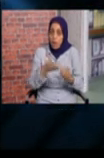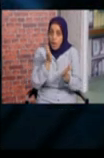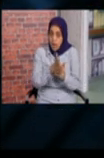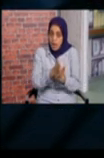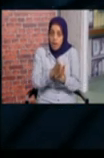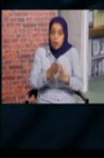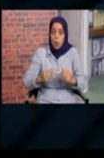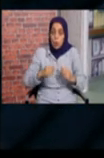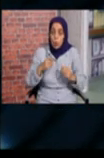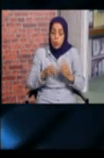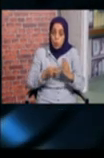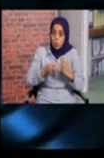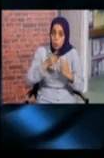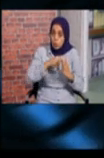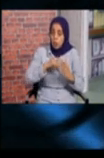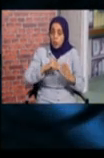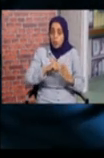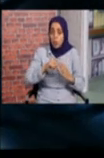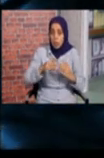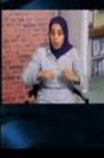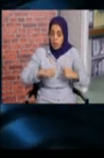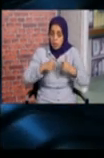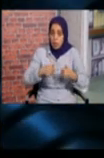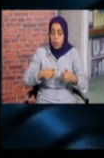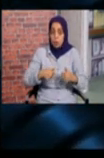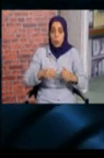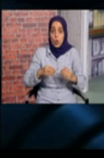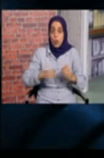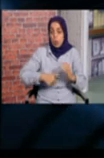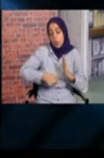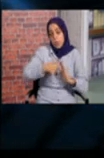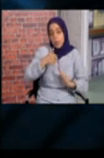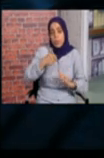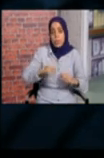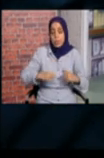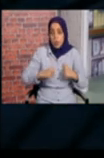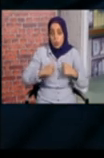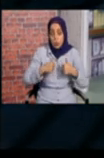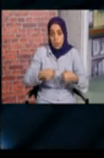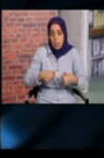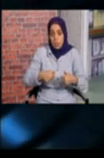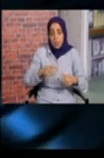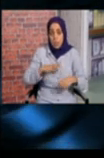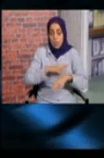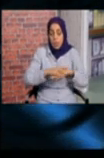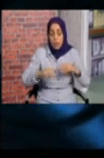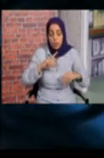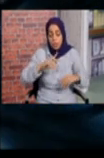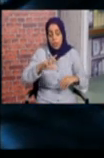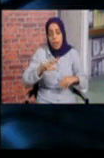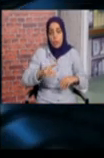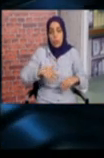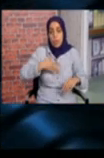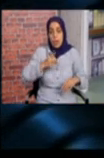وبتضمن لهم سرعة الاجراءات وان مفيش اي حاجه تكون متعطله في النص. وزي ما حضرتك عارفه طبعا دي كانت حاجه